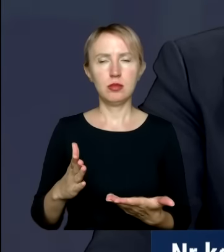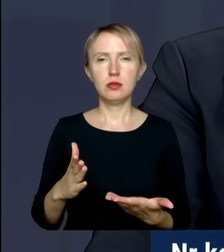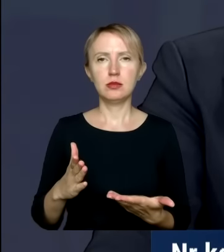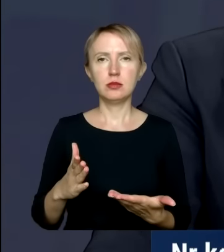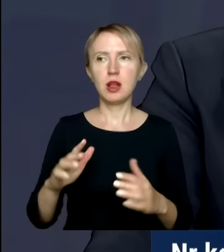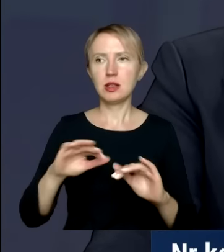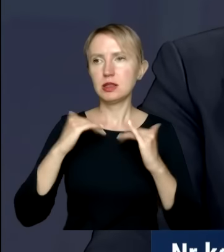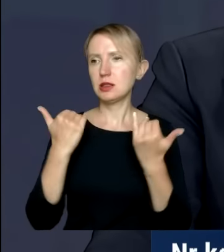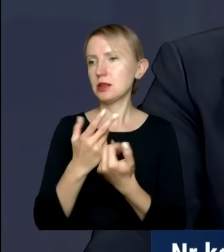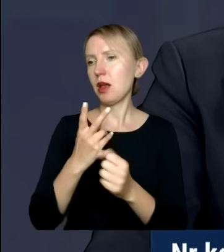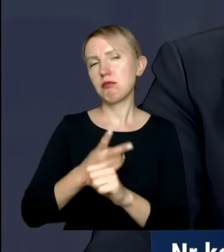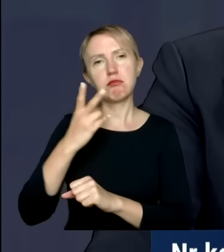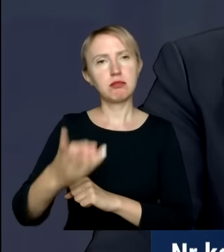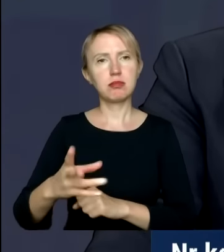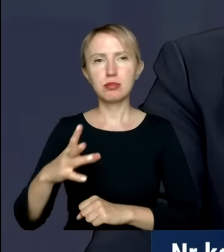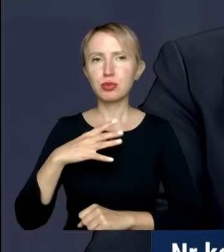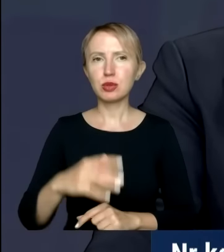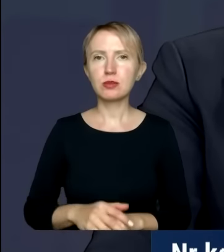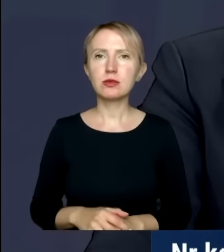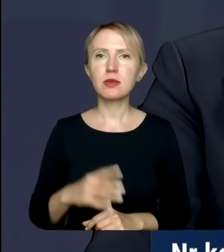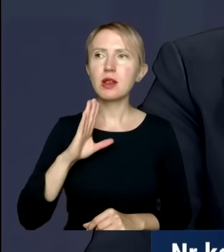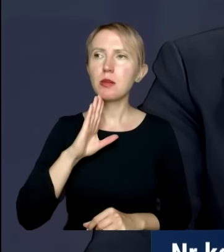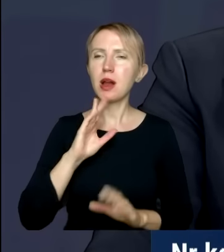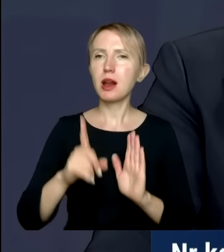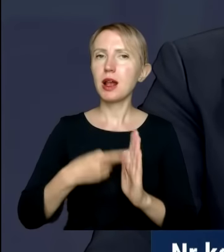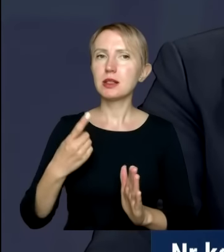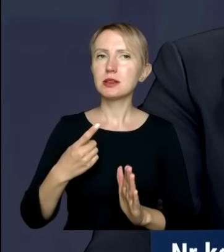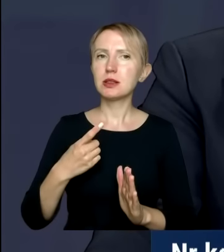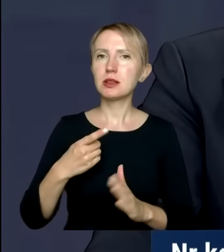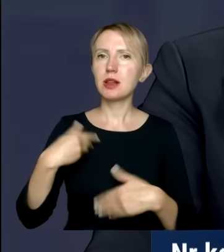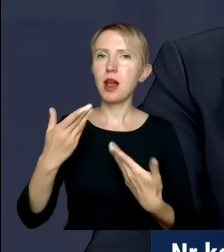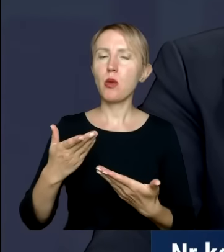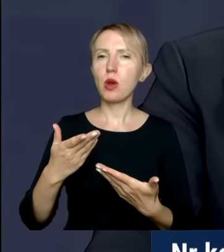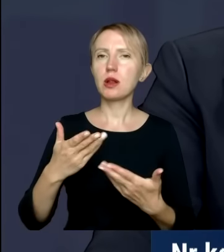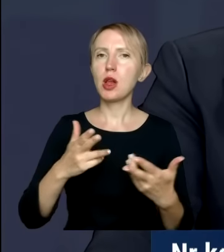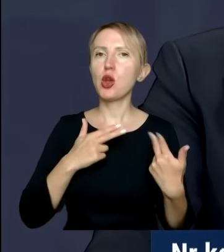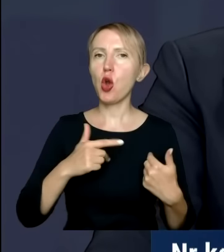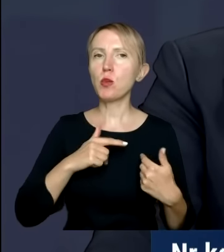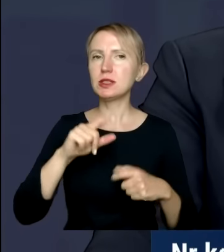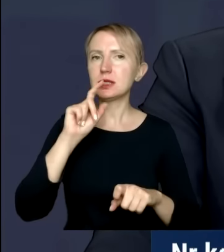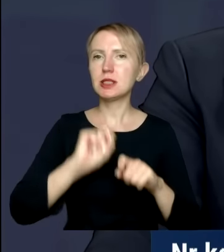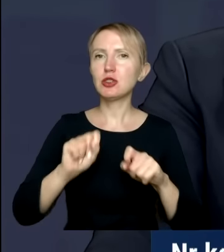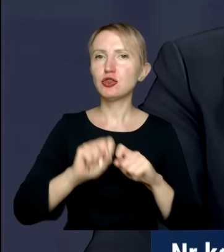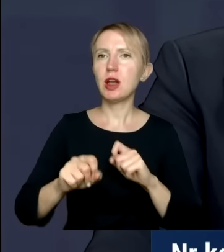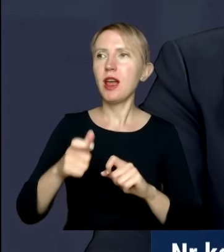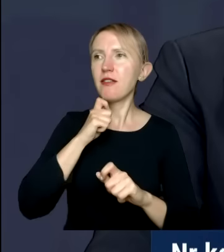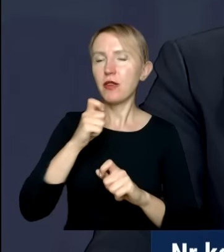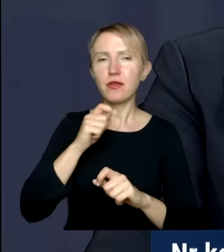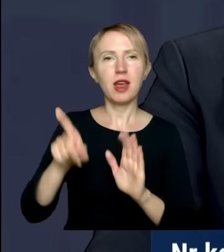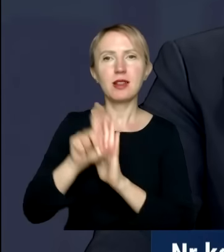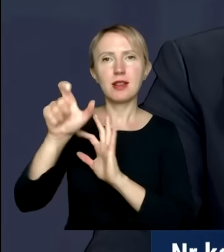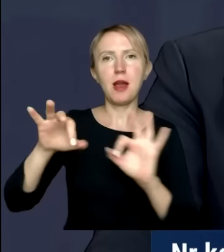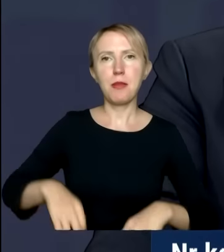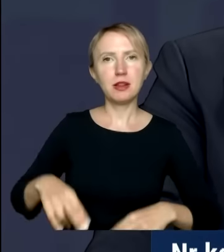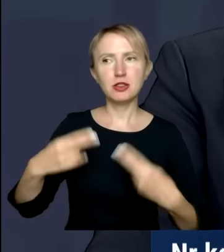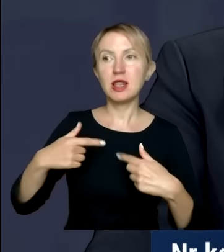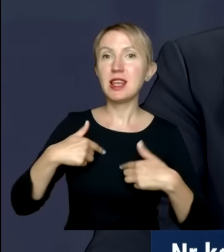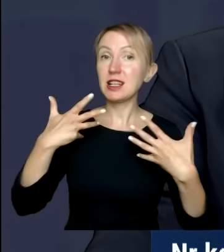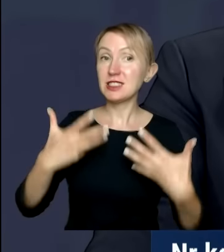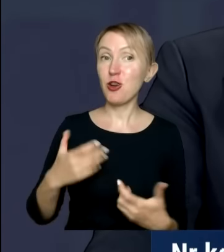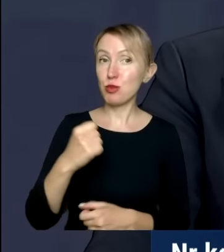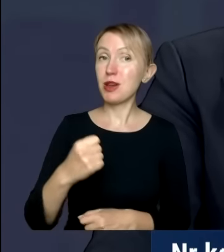sejmie tak ja chyba raz O ile dobrze pamiętam udzielał komisji śledczej wywiadu pani Pani Pani dziennikarz Ja chciałbym jako